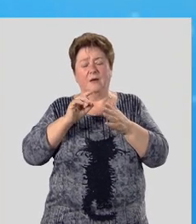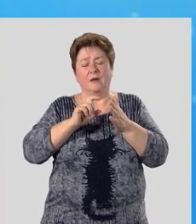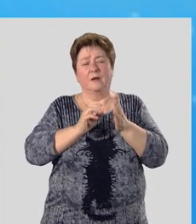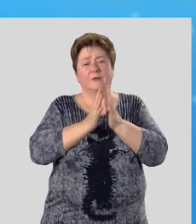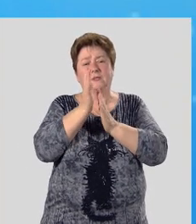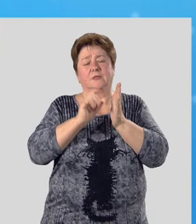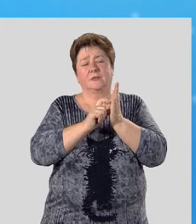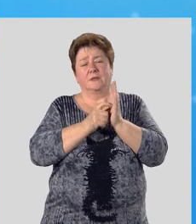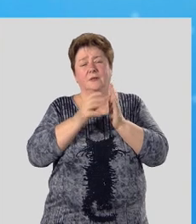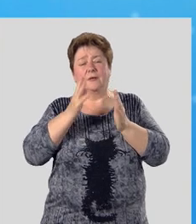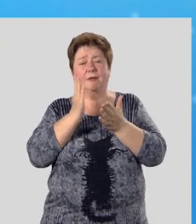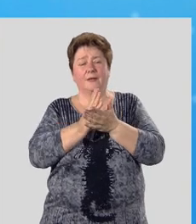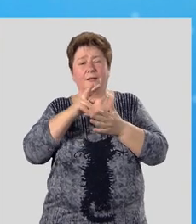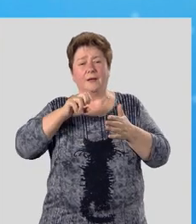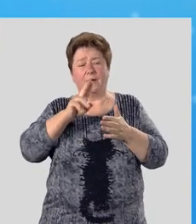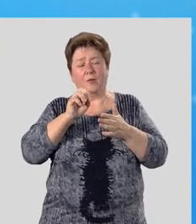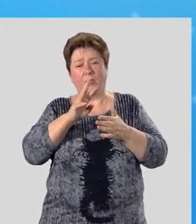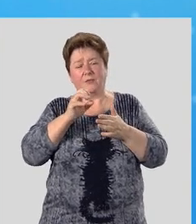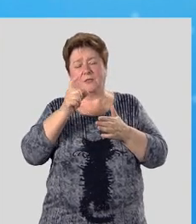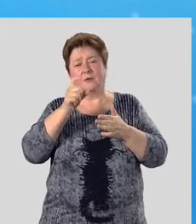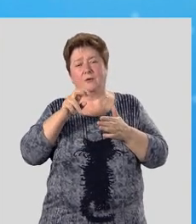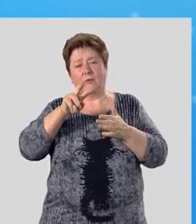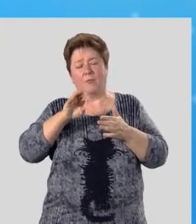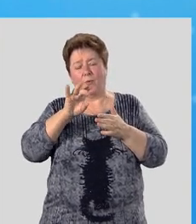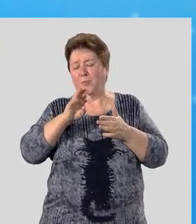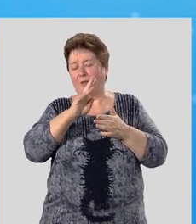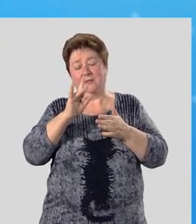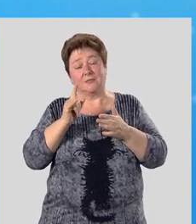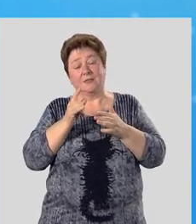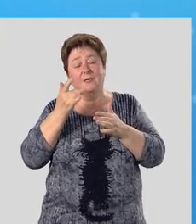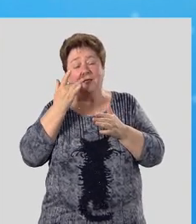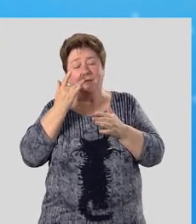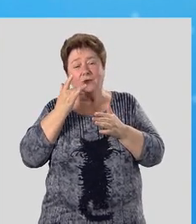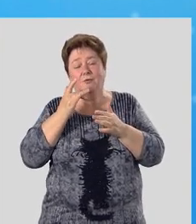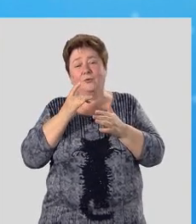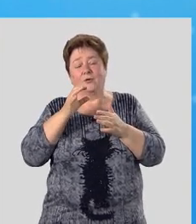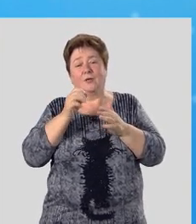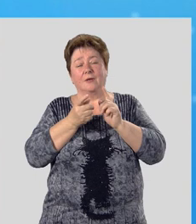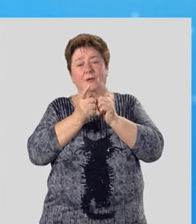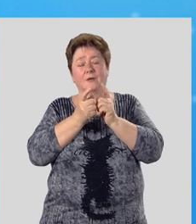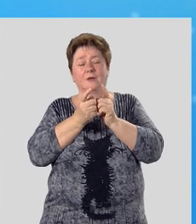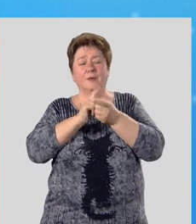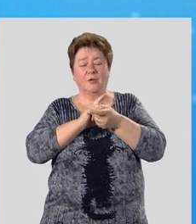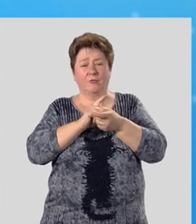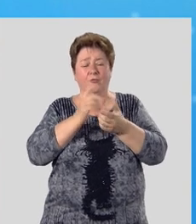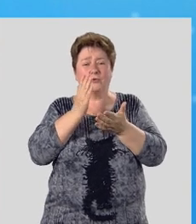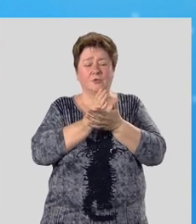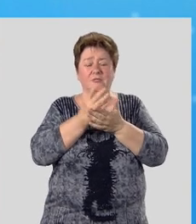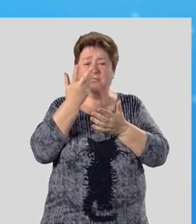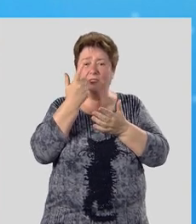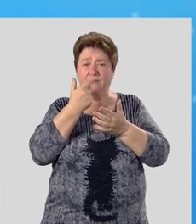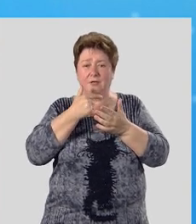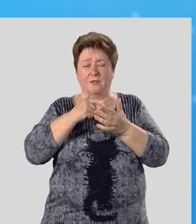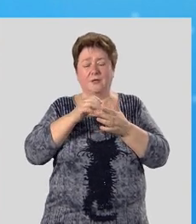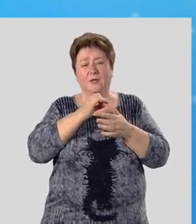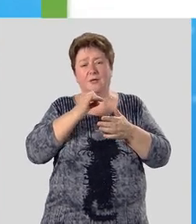клетках есть лейкопласты и хромопласты. Хромопласты от греческого «хрома» – цвет и